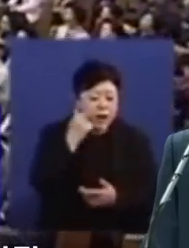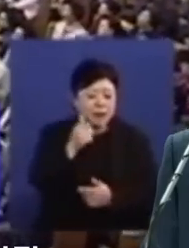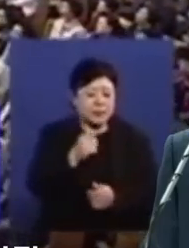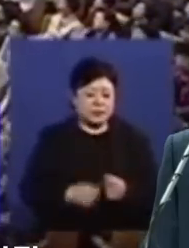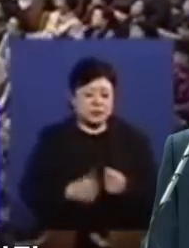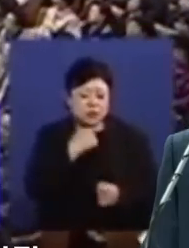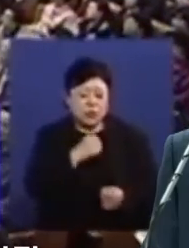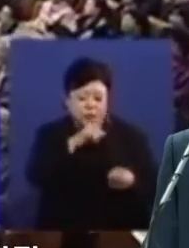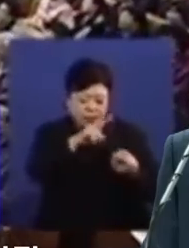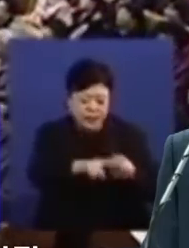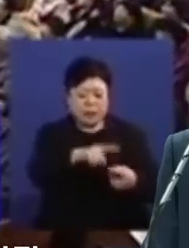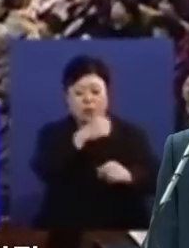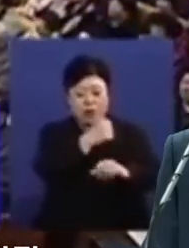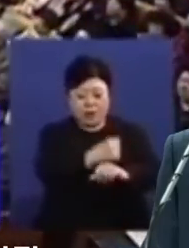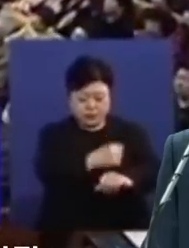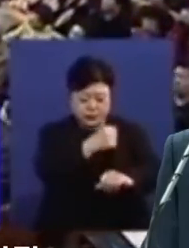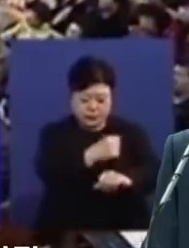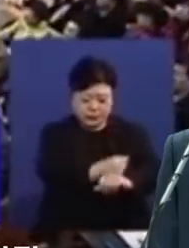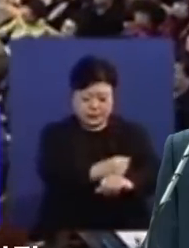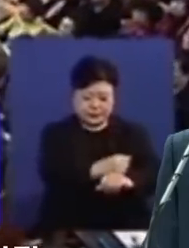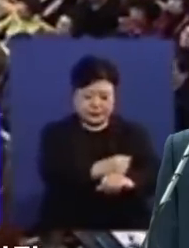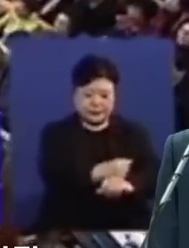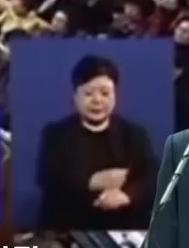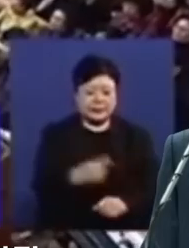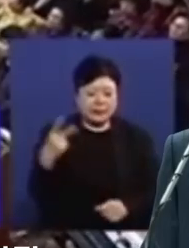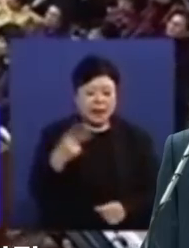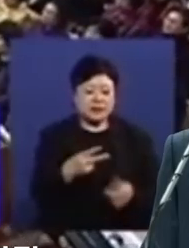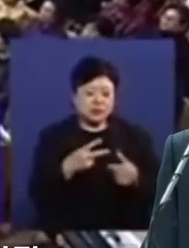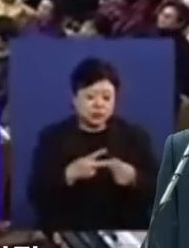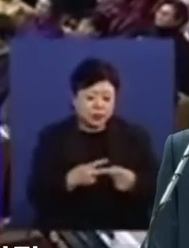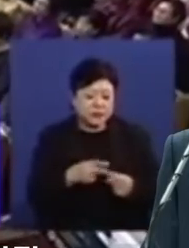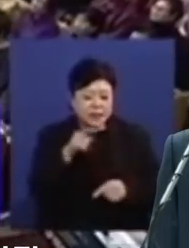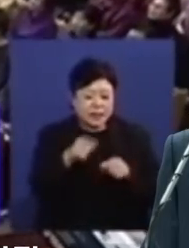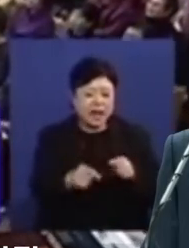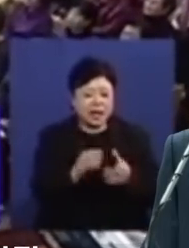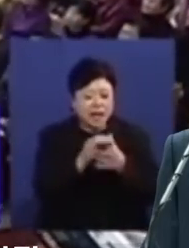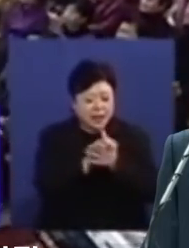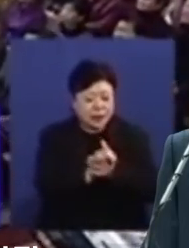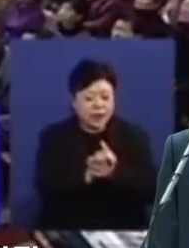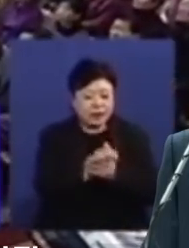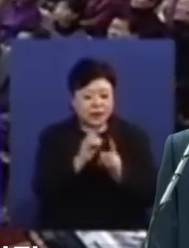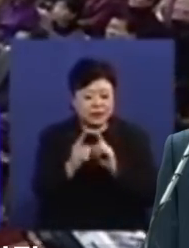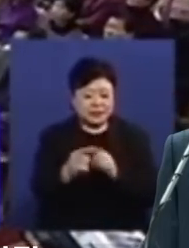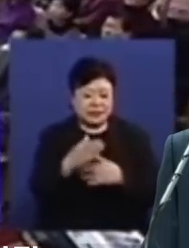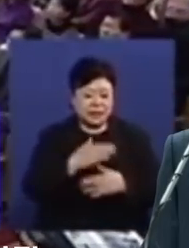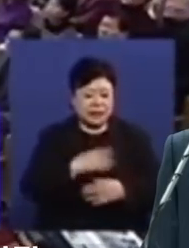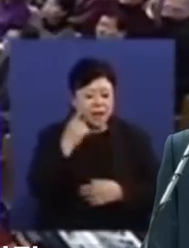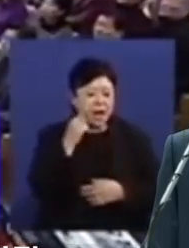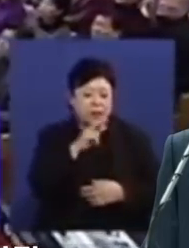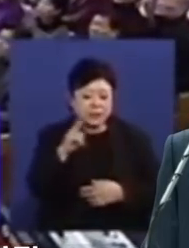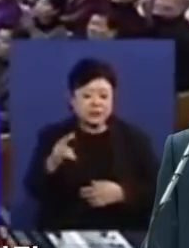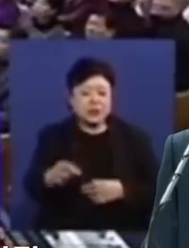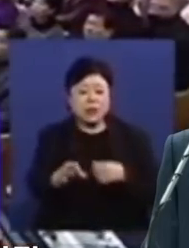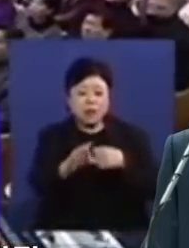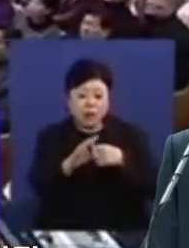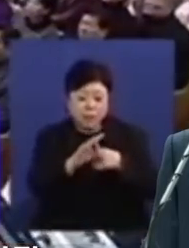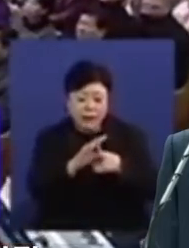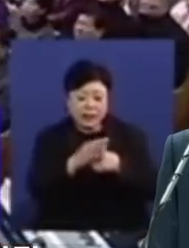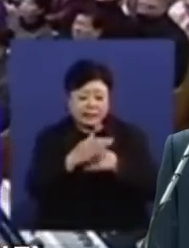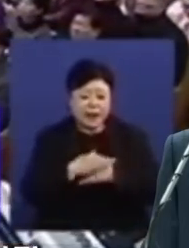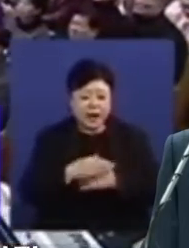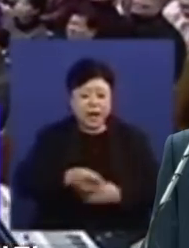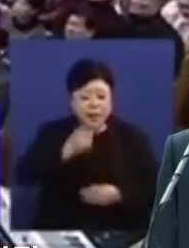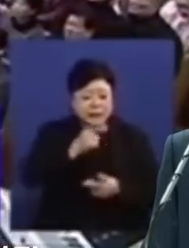마시옵고 아버지의 원대로 하시옵소서 하시고 다시 두 번째 나아가 기도하여 이르시되 내 아버지여 만일